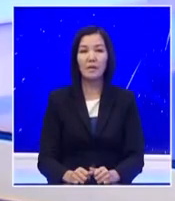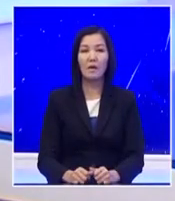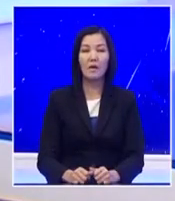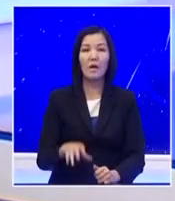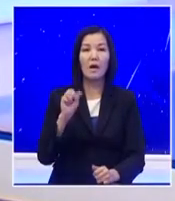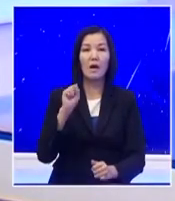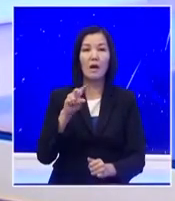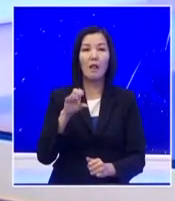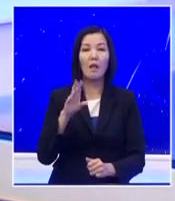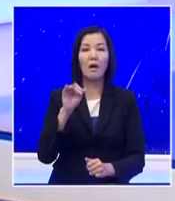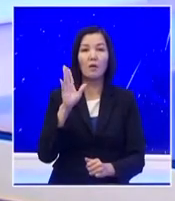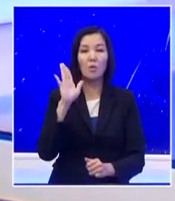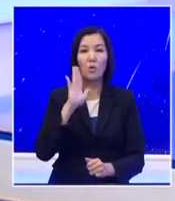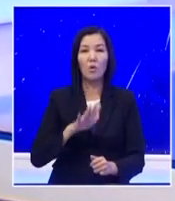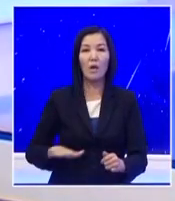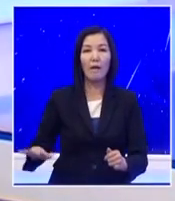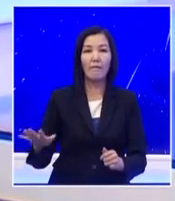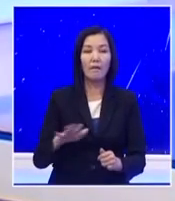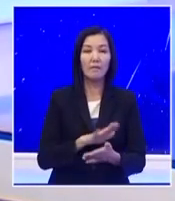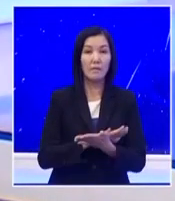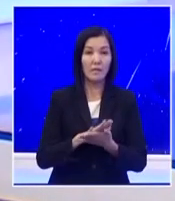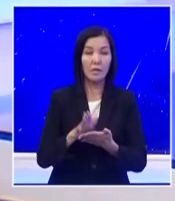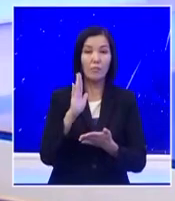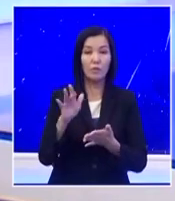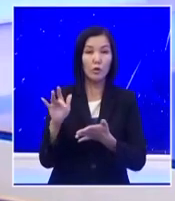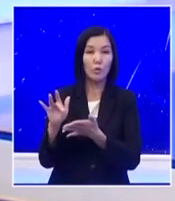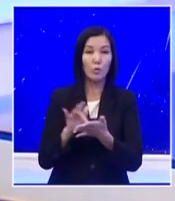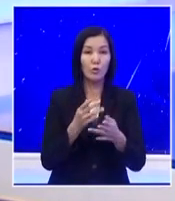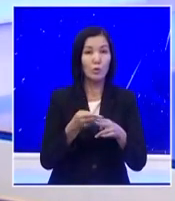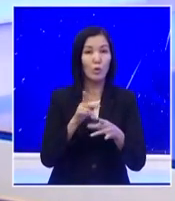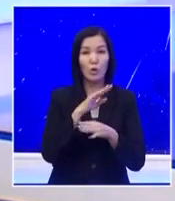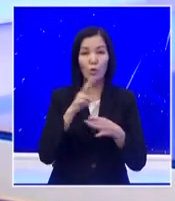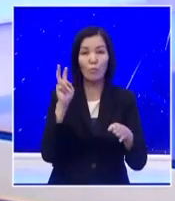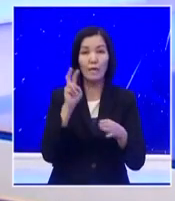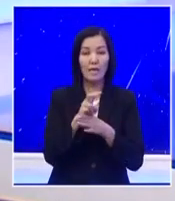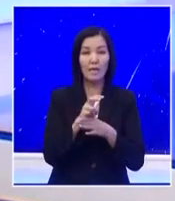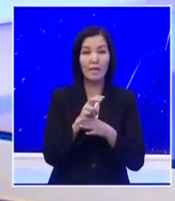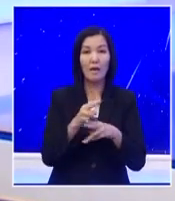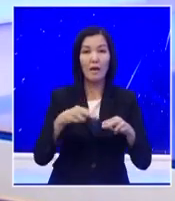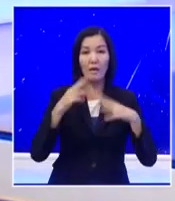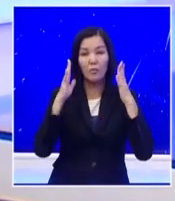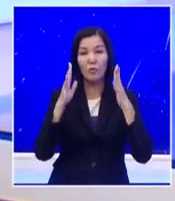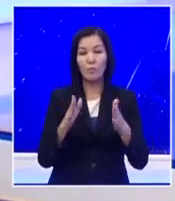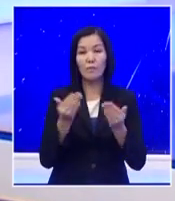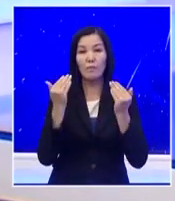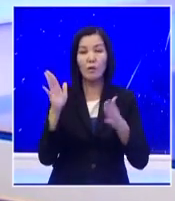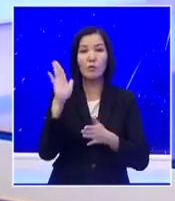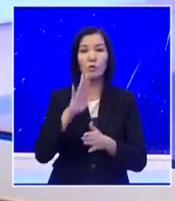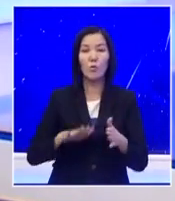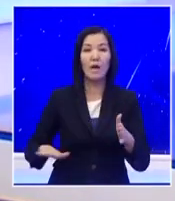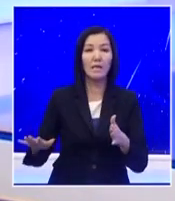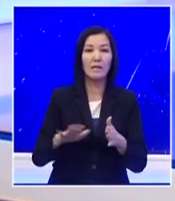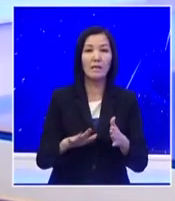Алакөлдің айналасы таза болса, туристер көптеп келеді. Осы мақсатта тазалық жұмыстарына айрықша көңіл бөлінуде. Биыл су айдынының